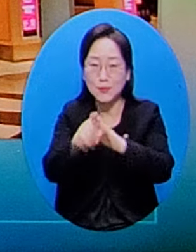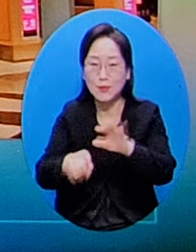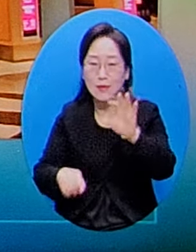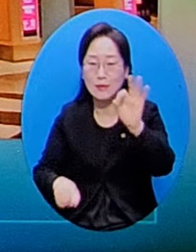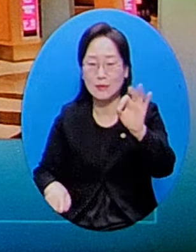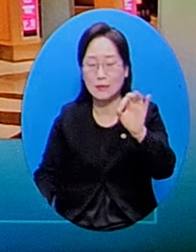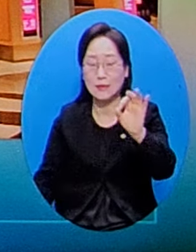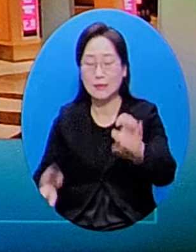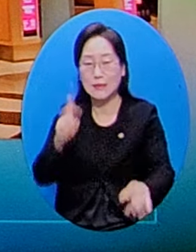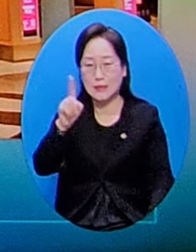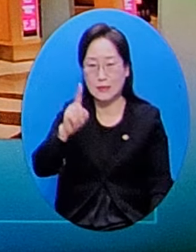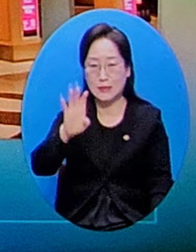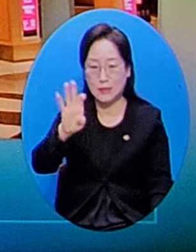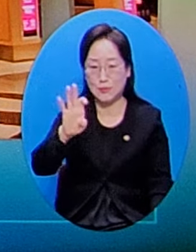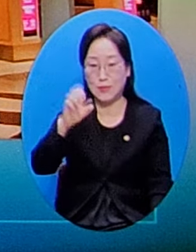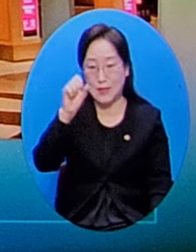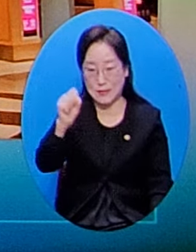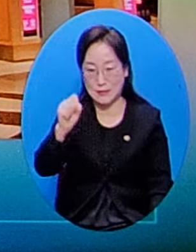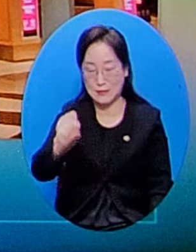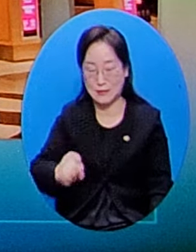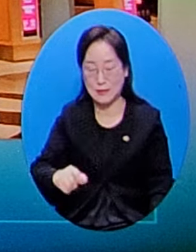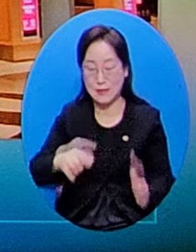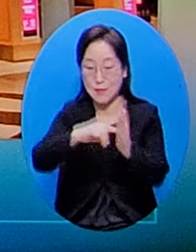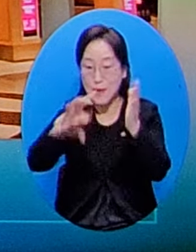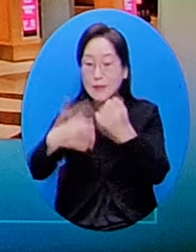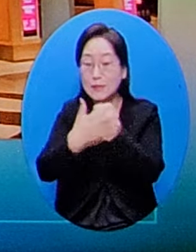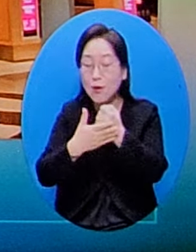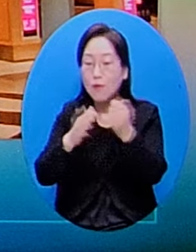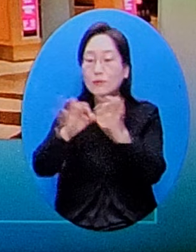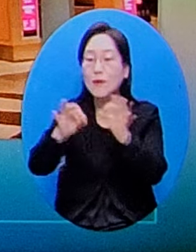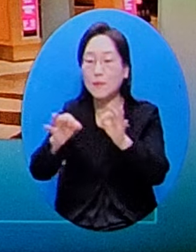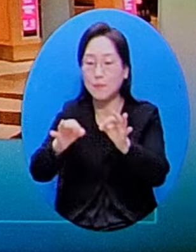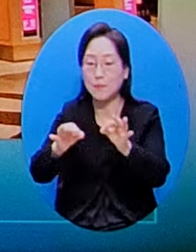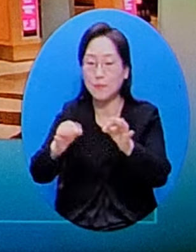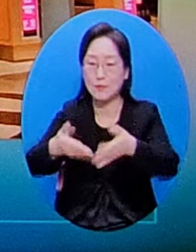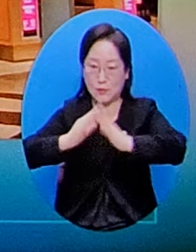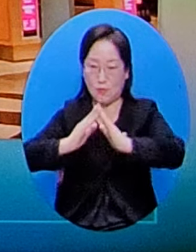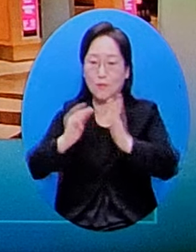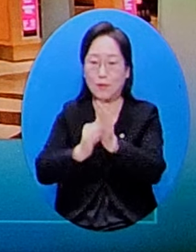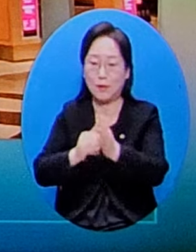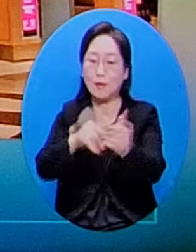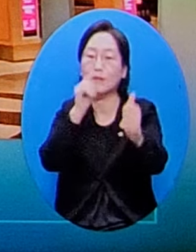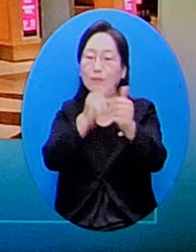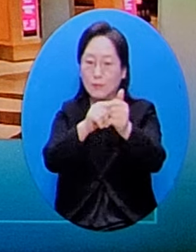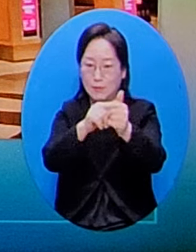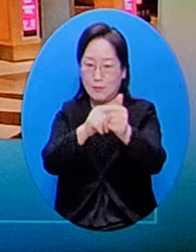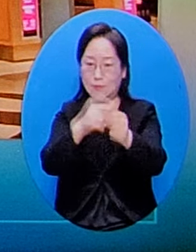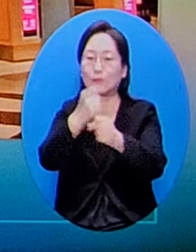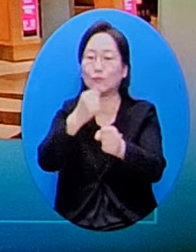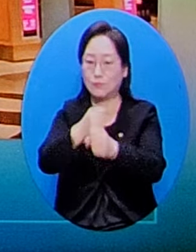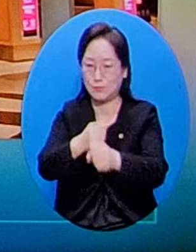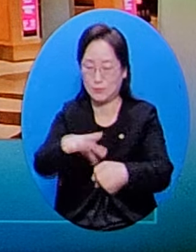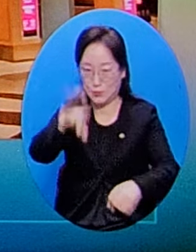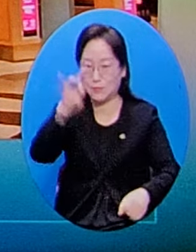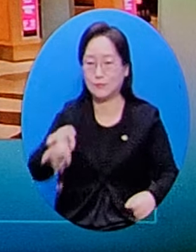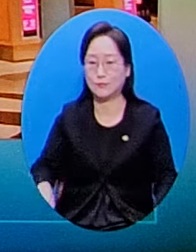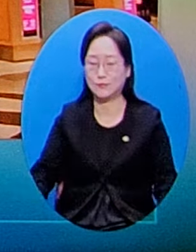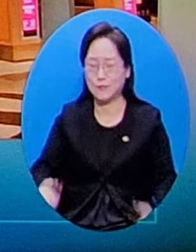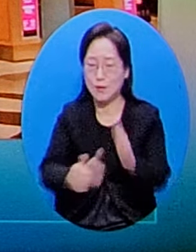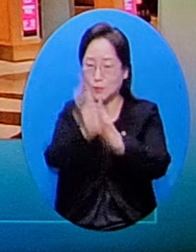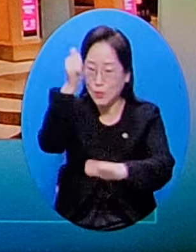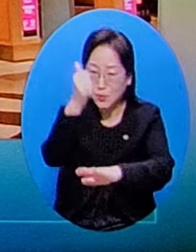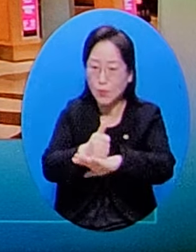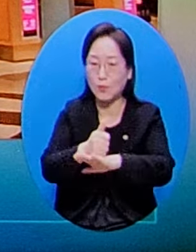DFS 면세점을 창업합니다. 여러분 어디나 공항에 가면 되어 있는 저 DFS를 이분이 만들어낸 건데요. 대성공을